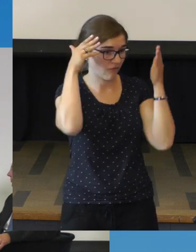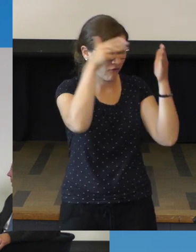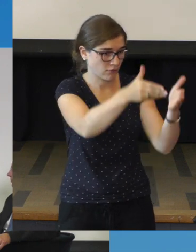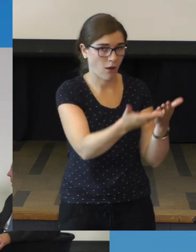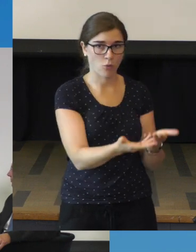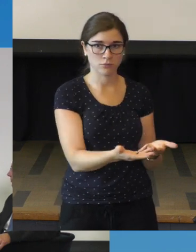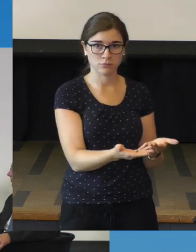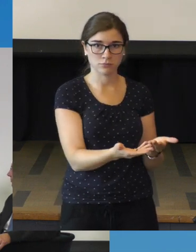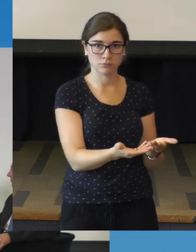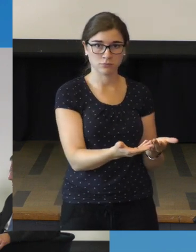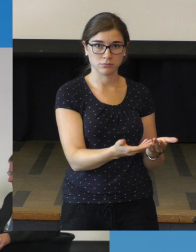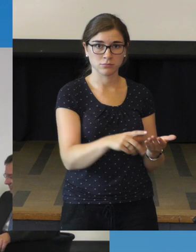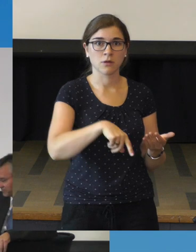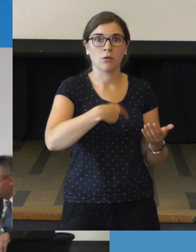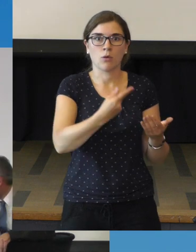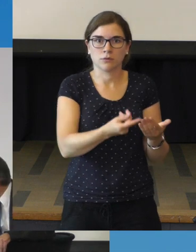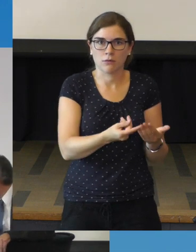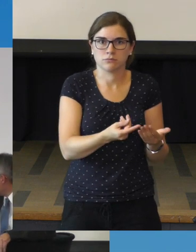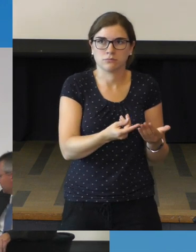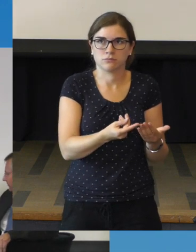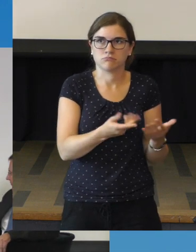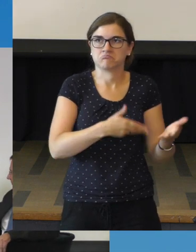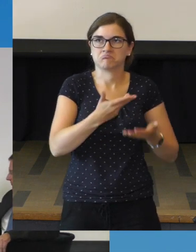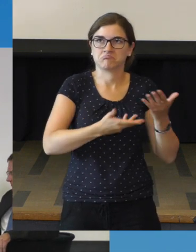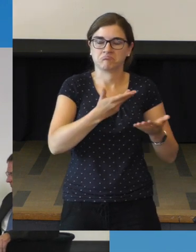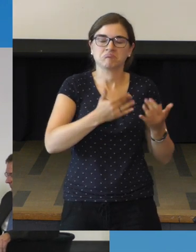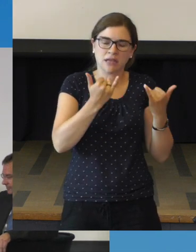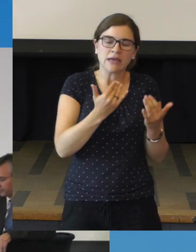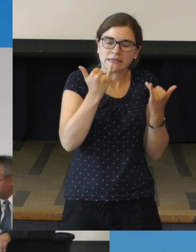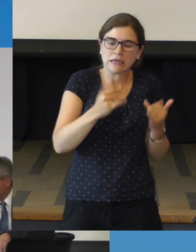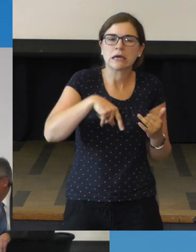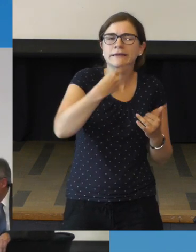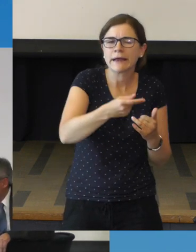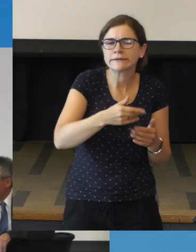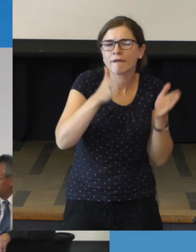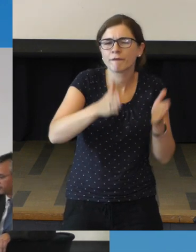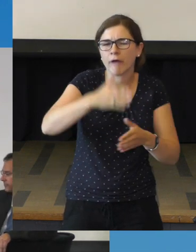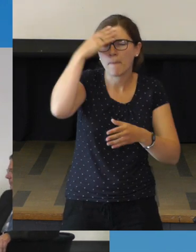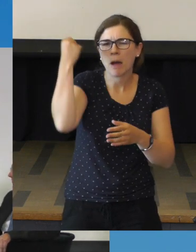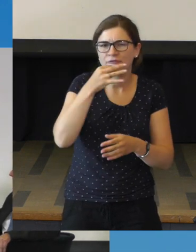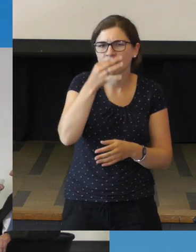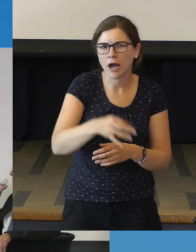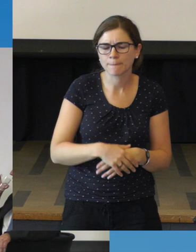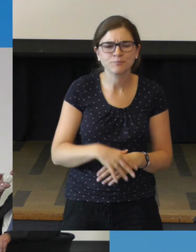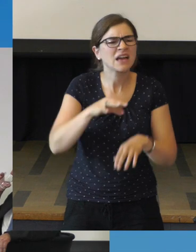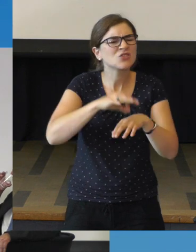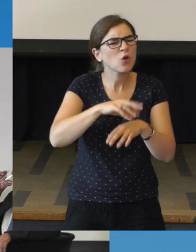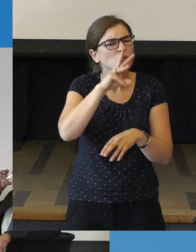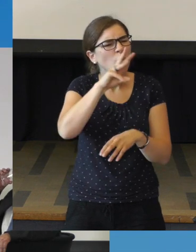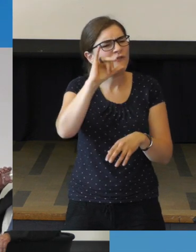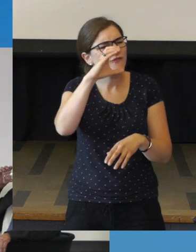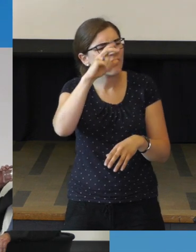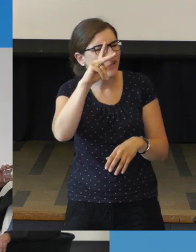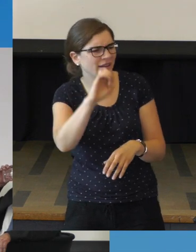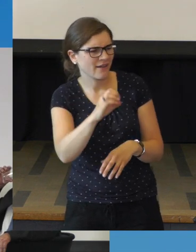Und da bin ich beim nächsten Fachmann gleich. Herr Dr. Wicke, Sie sind ja der erste Ansprechpartner